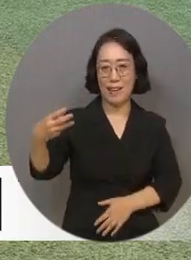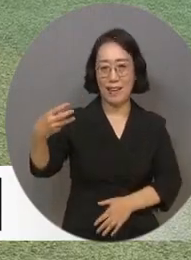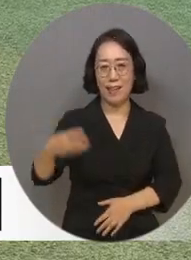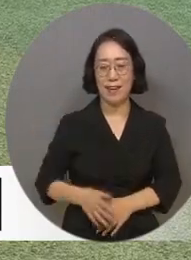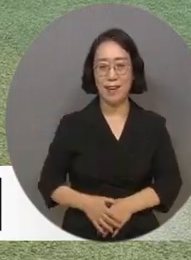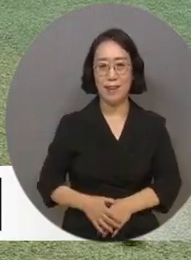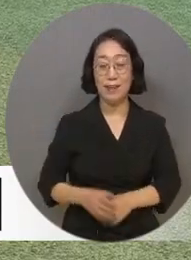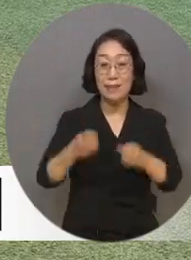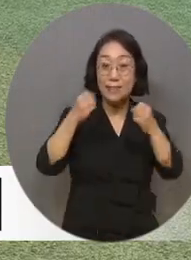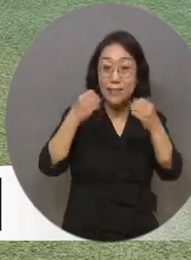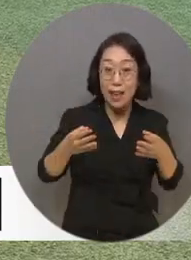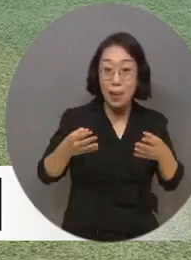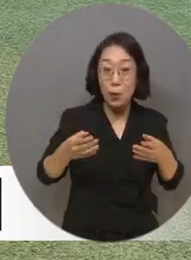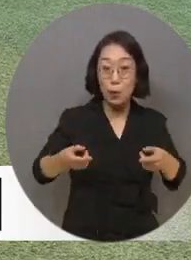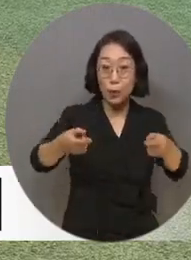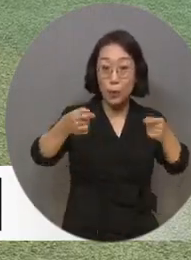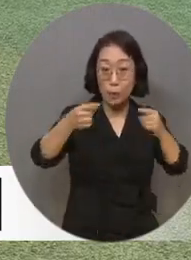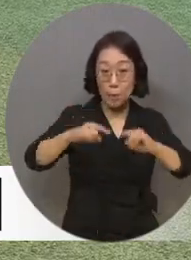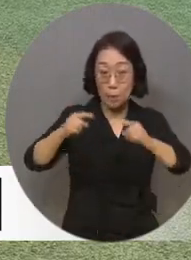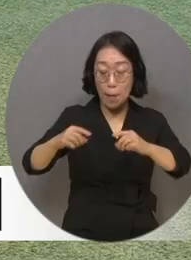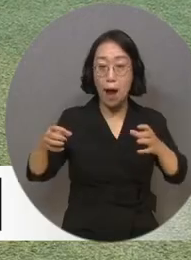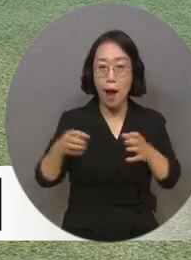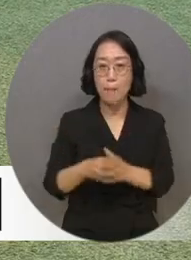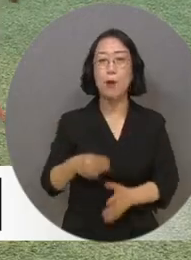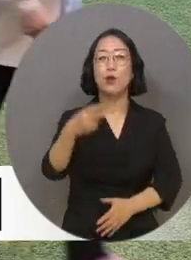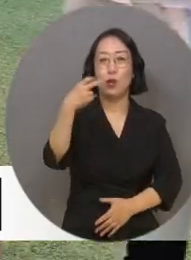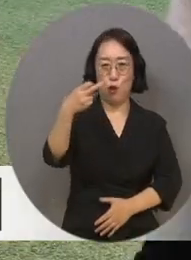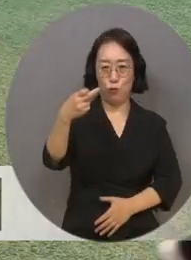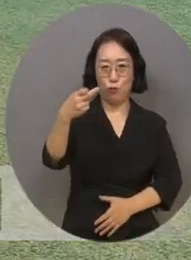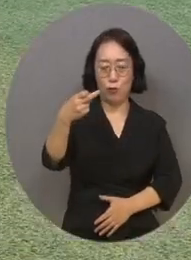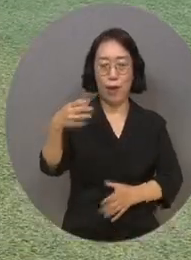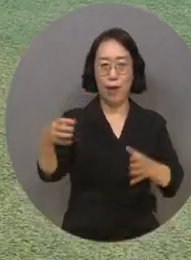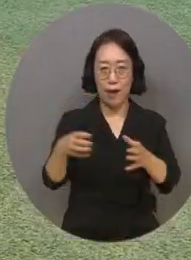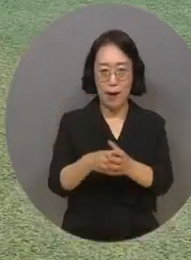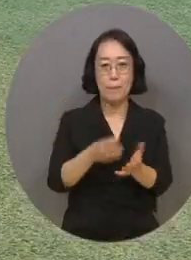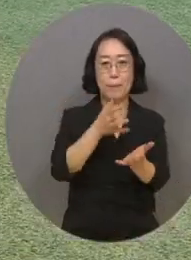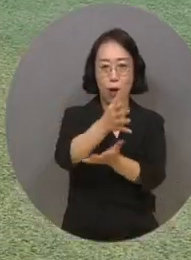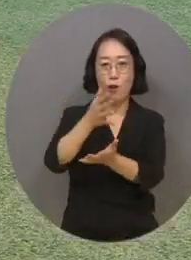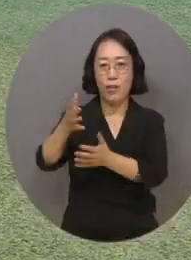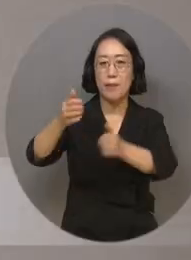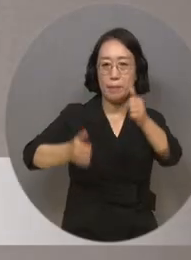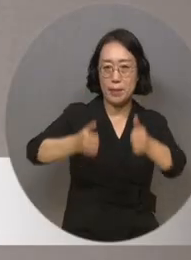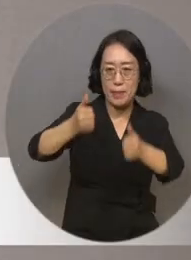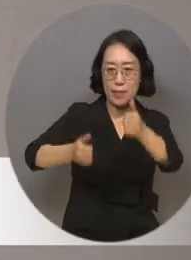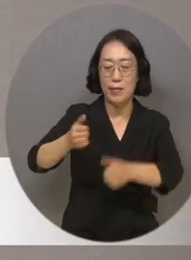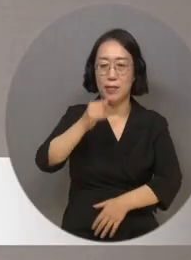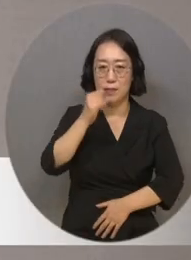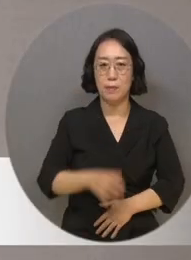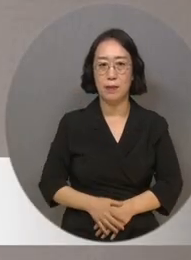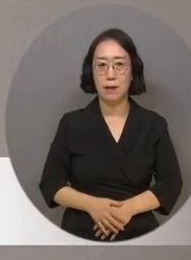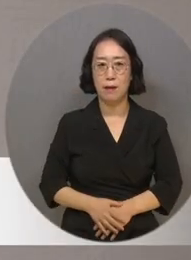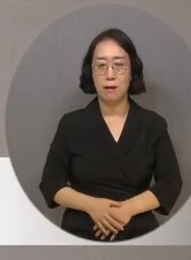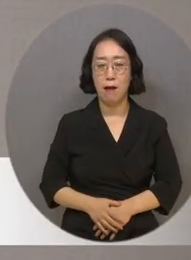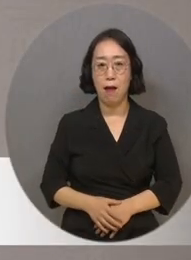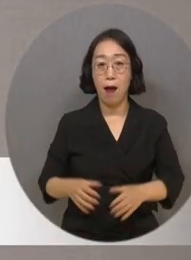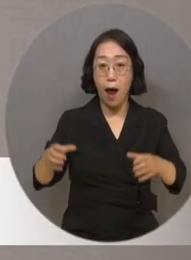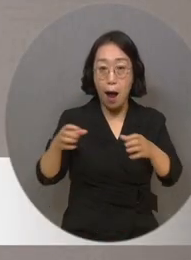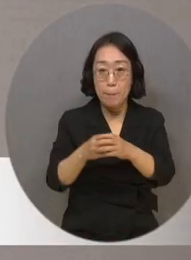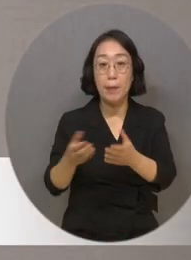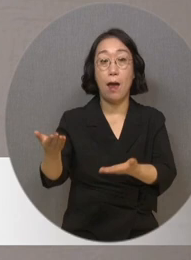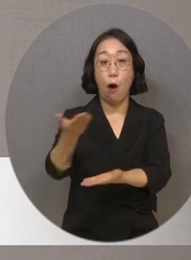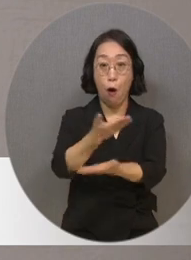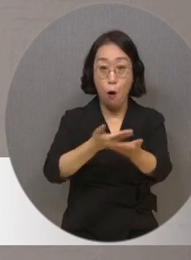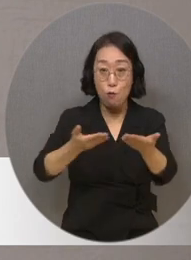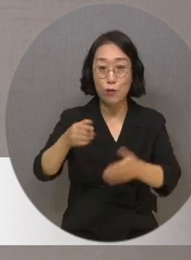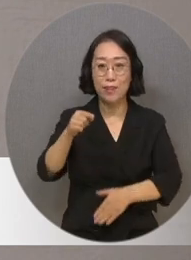그리고 뉴스포츠 3종으로 총 12개의 종목이 진행됐습니다. 어울려서 한다는 게 너무